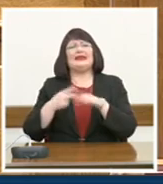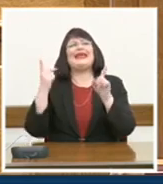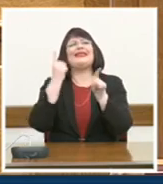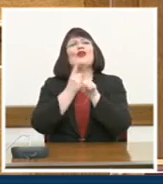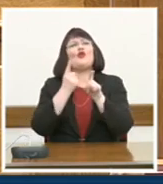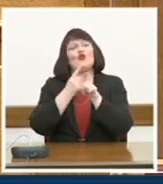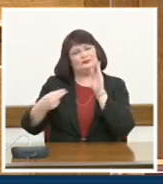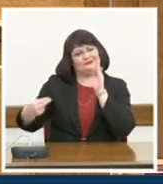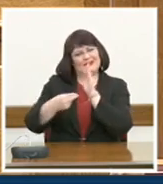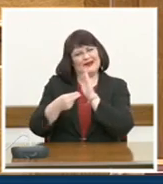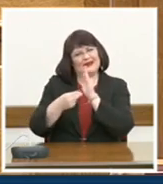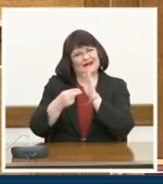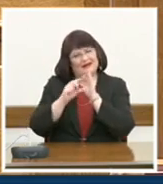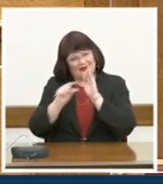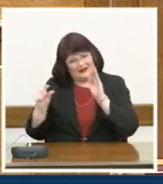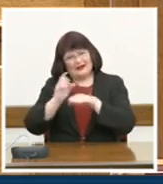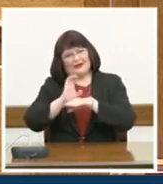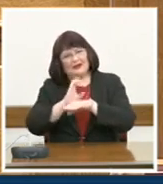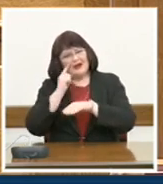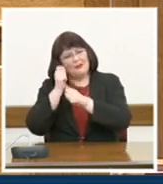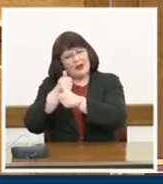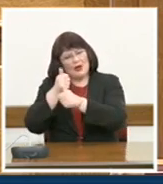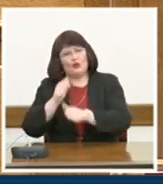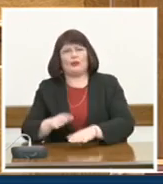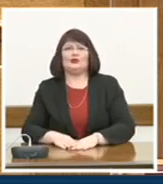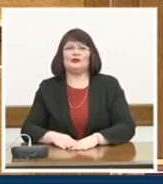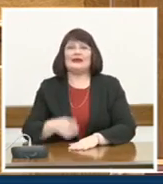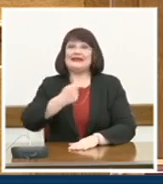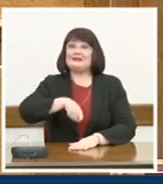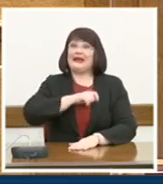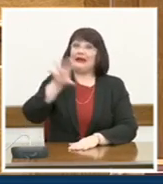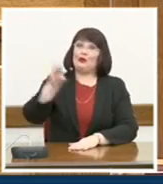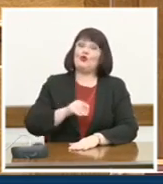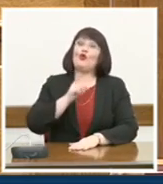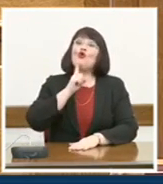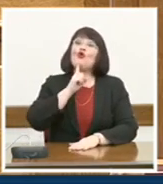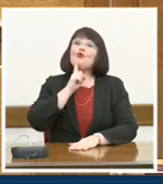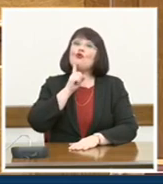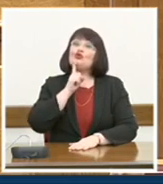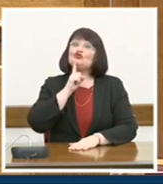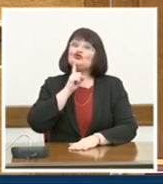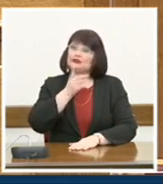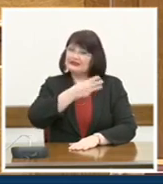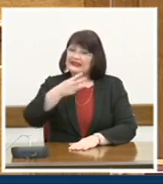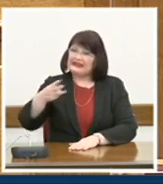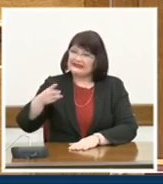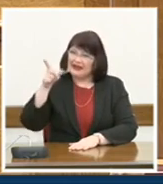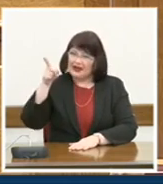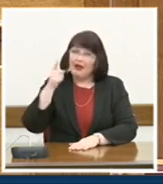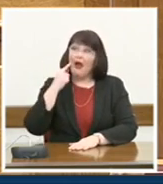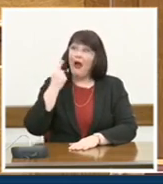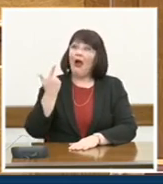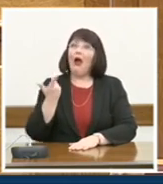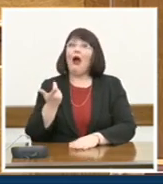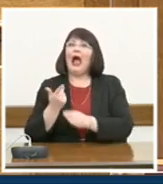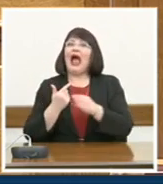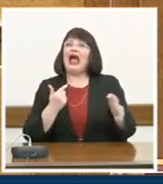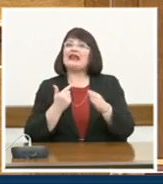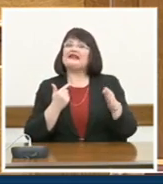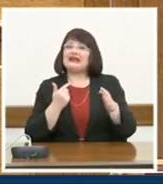ξέρετε αυτό το πρότυπο του ΣΥΡΙΖΑ, αναγνώρισε ότι στόχευσε 18 άτομα που συνδέονται με τις εξελίξεις στην